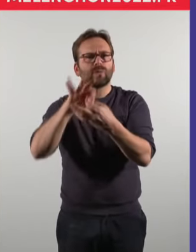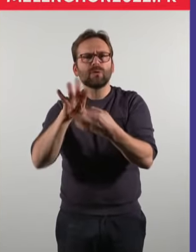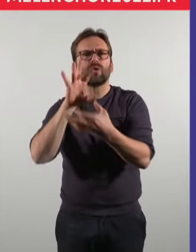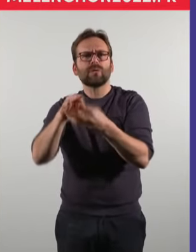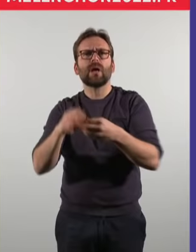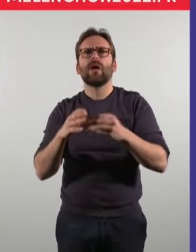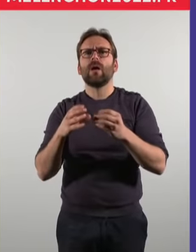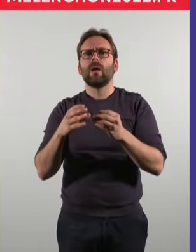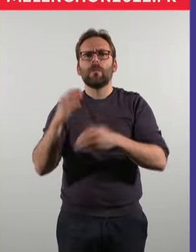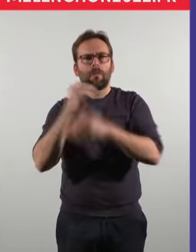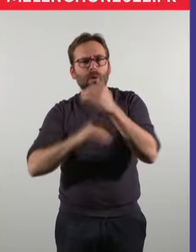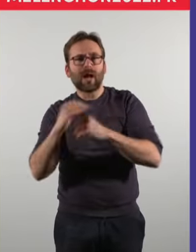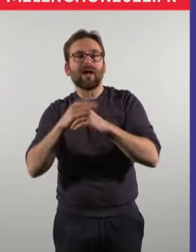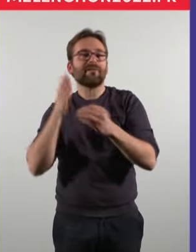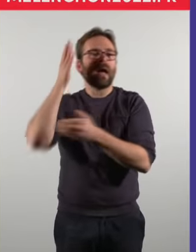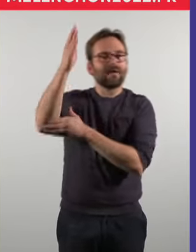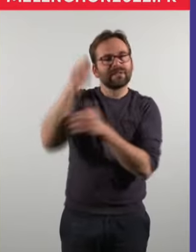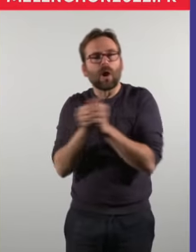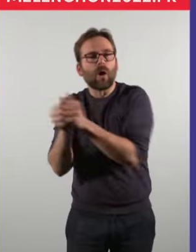commun.